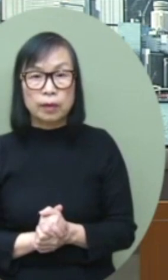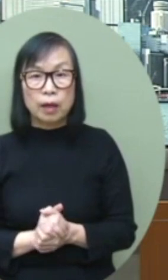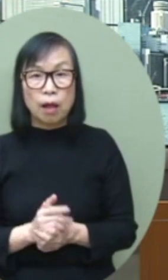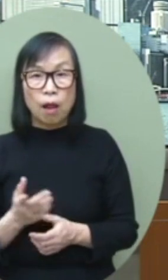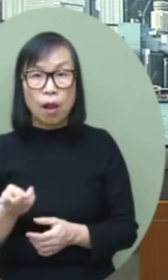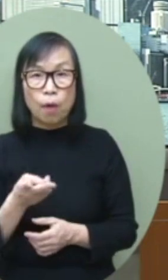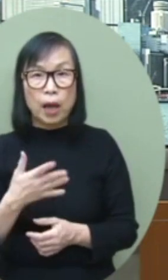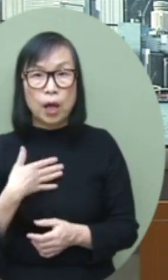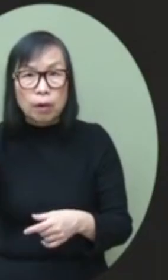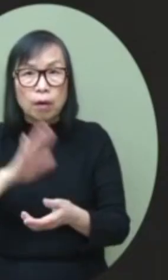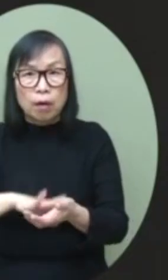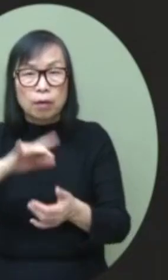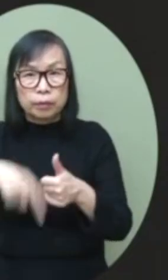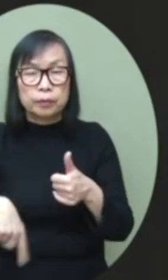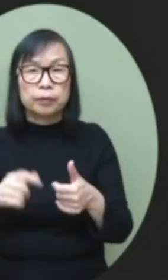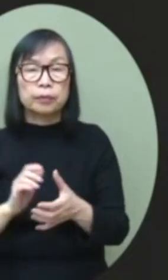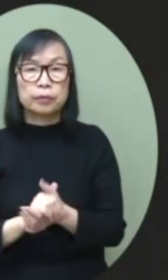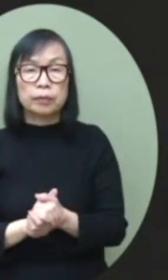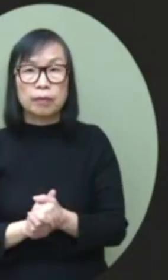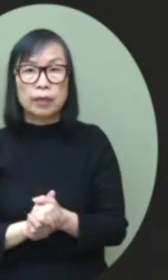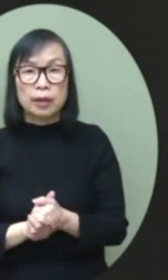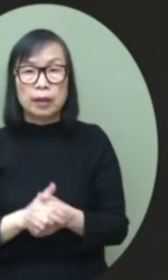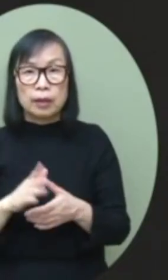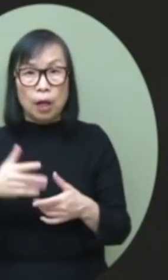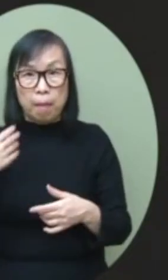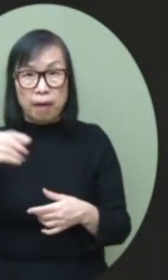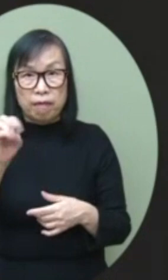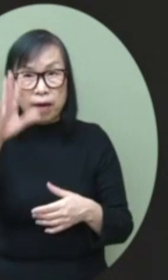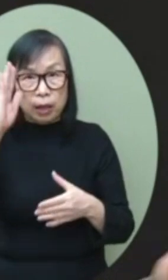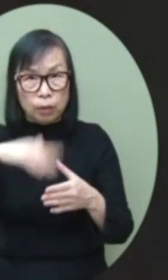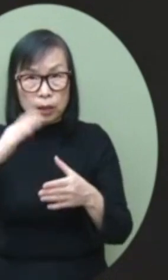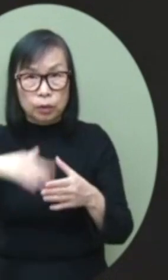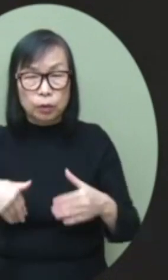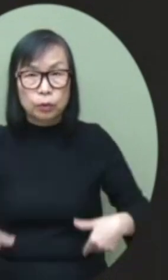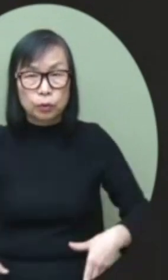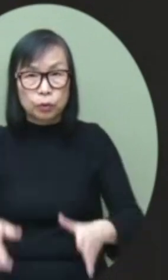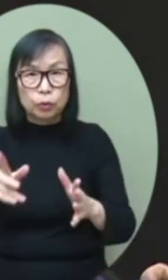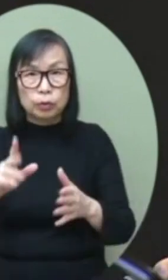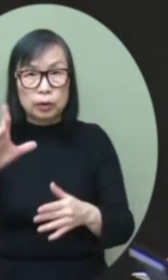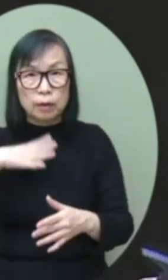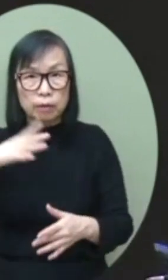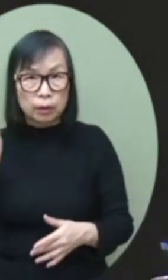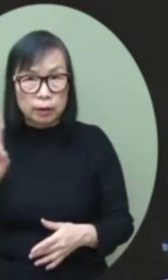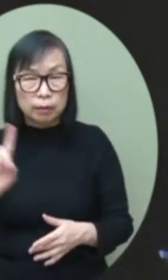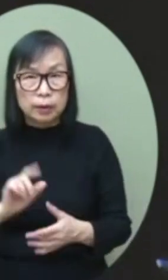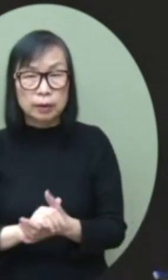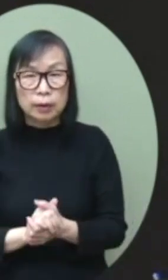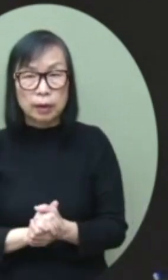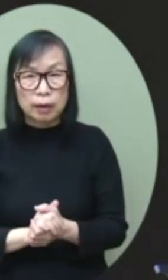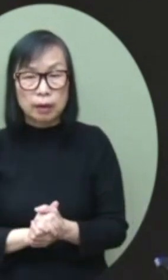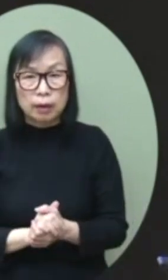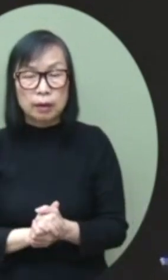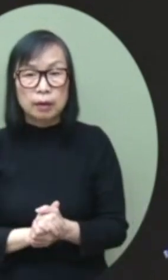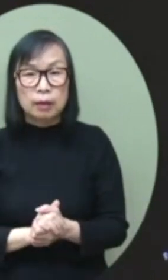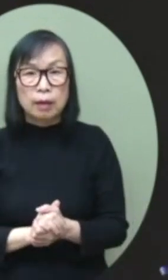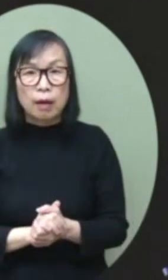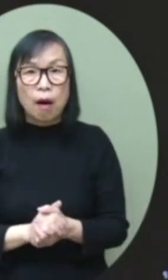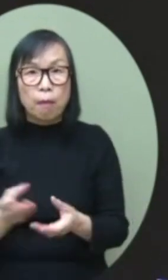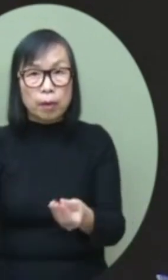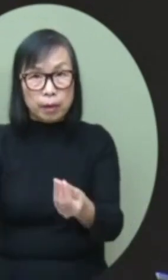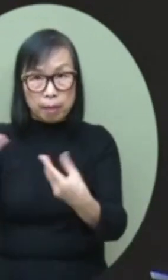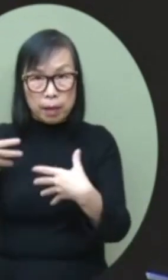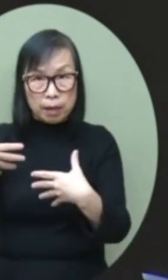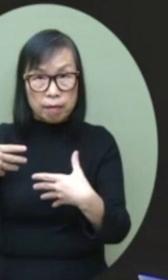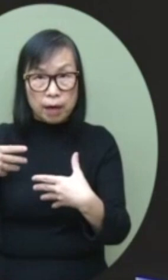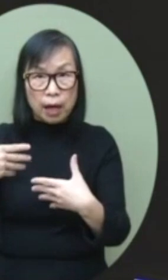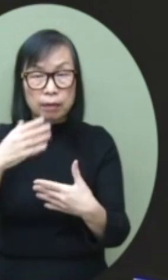兩位你好，明報的。首先想問回葵涌村的情況先。想問葵涌村那個即其實可不可以給回 breakdown，